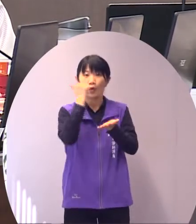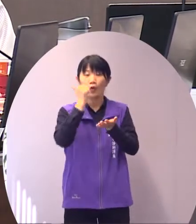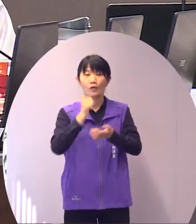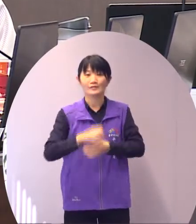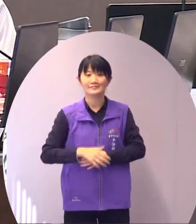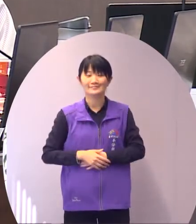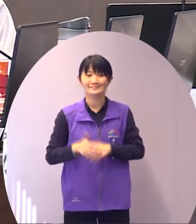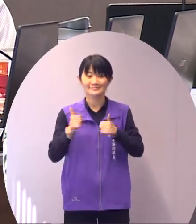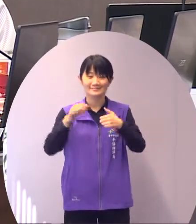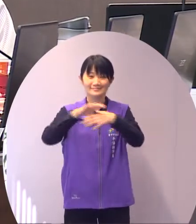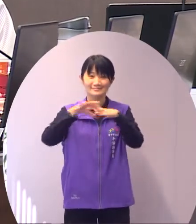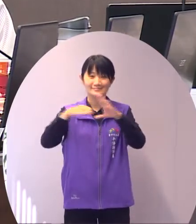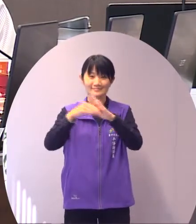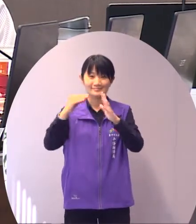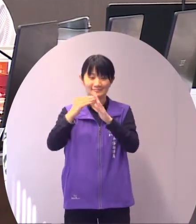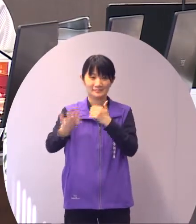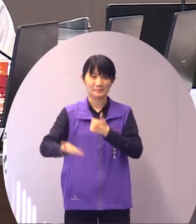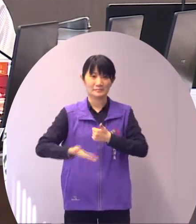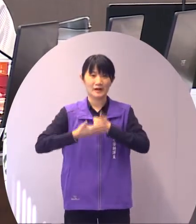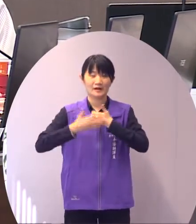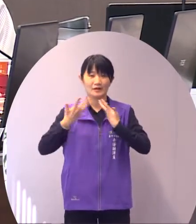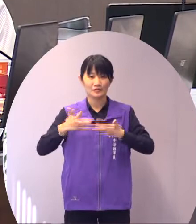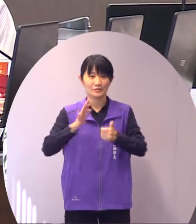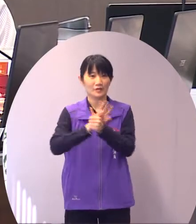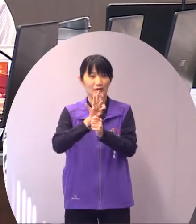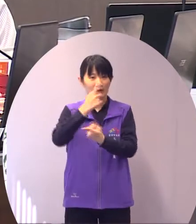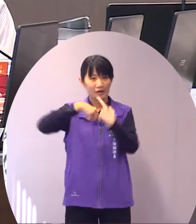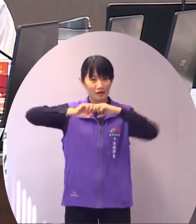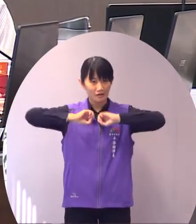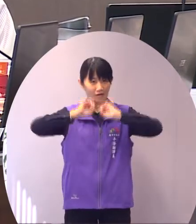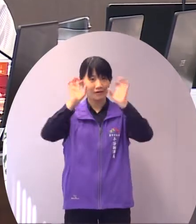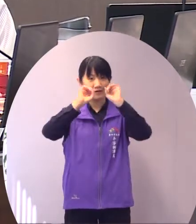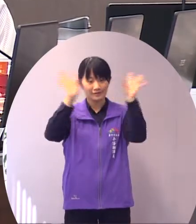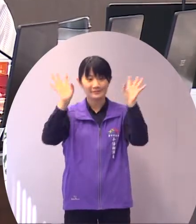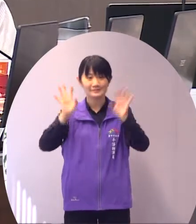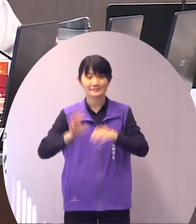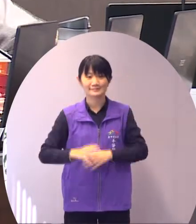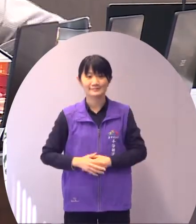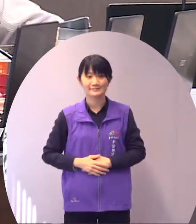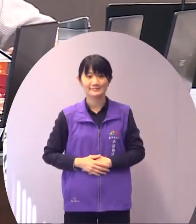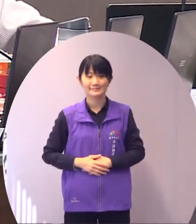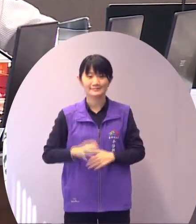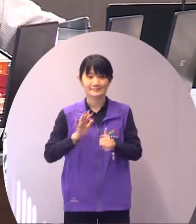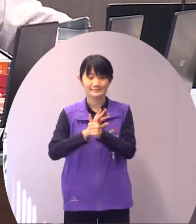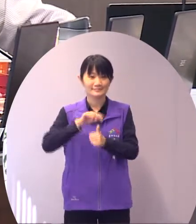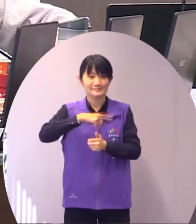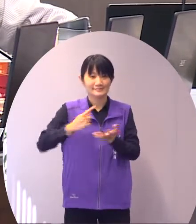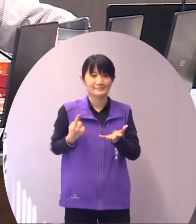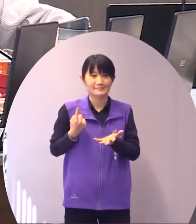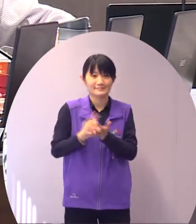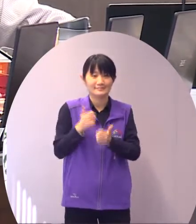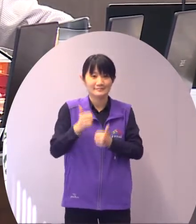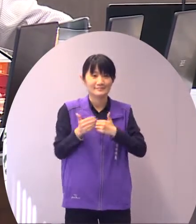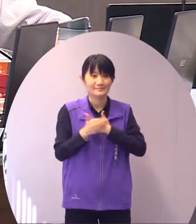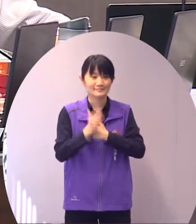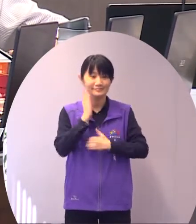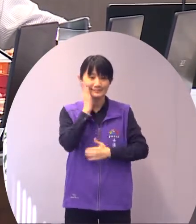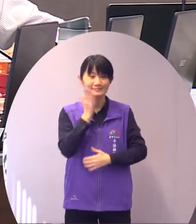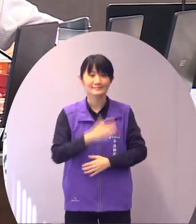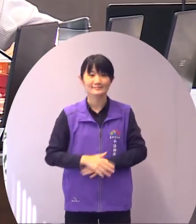感谢文化局在这部分帮我们做行销，然后让他们来参赛。另外的